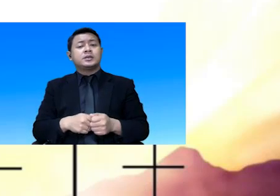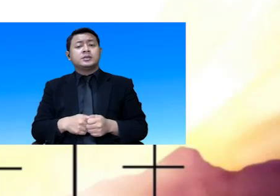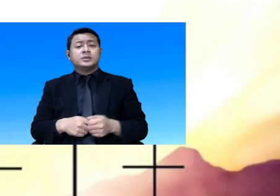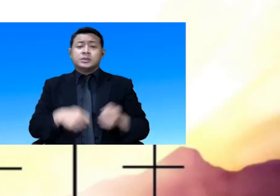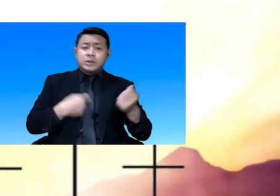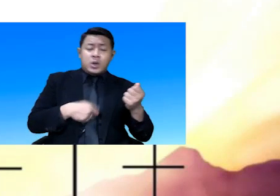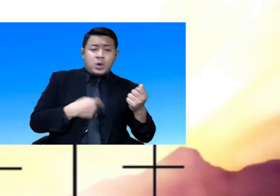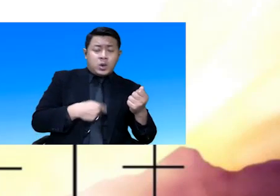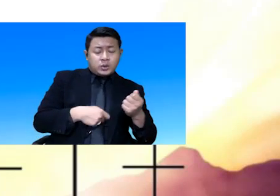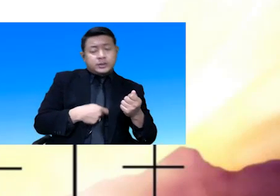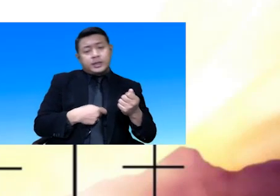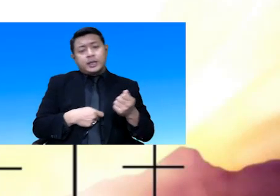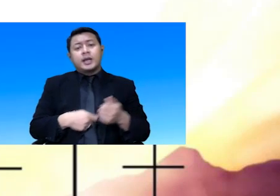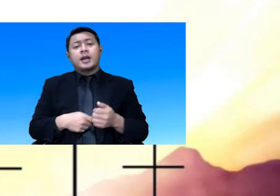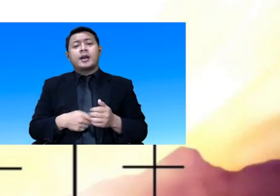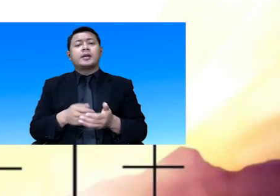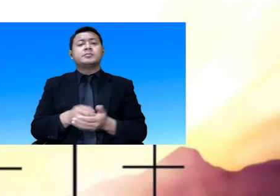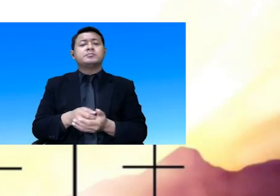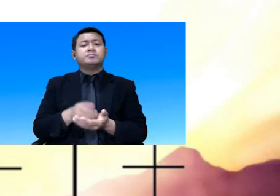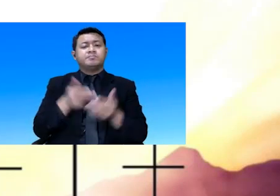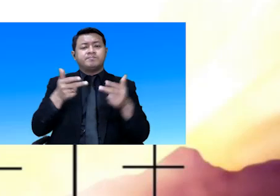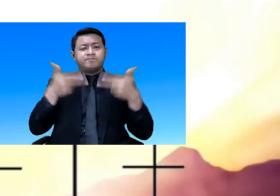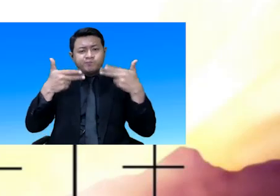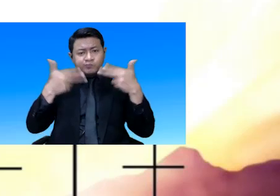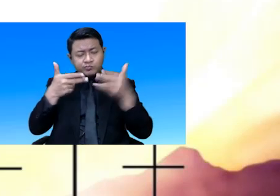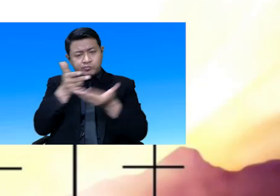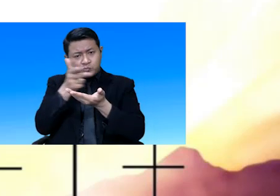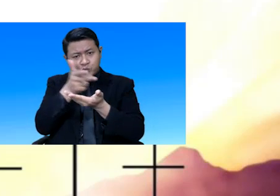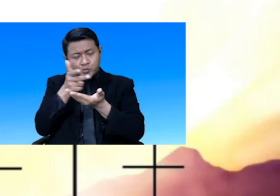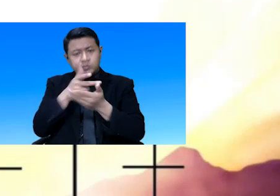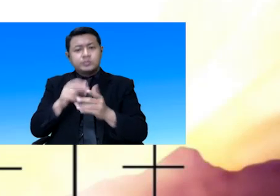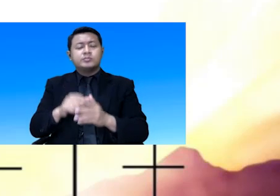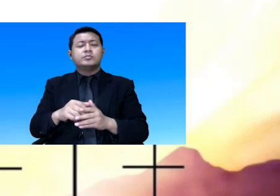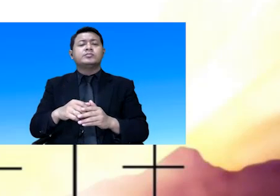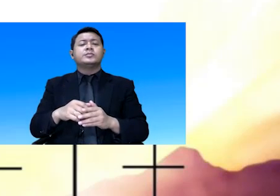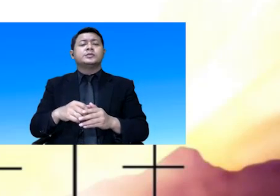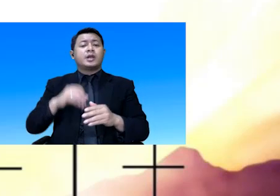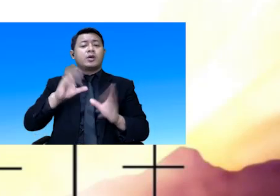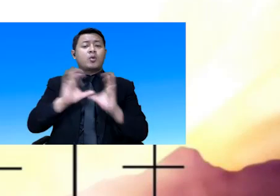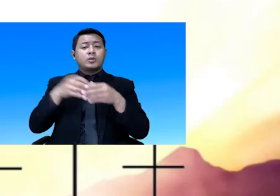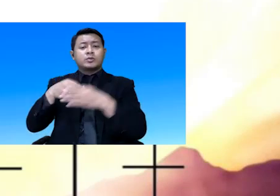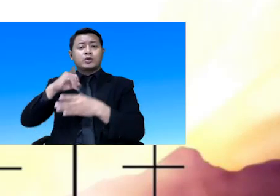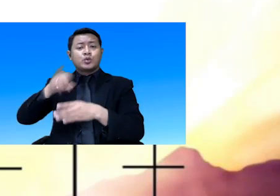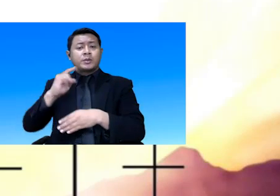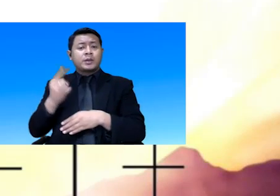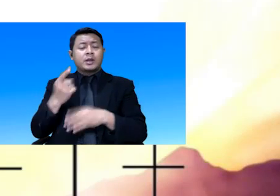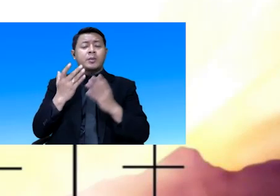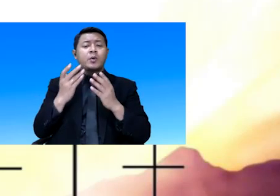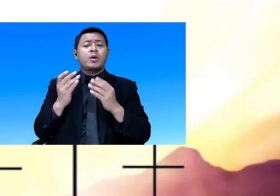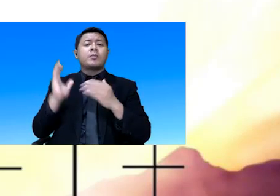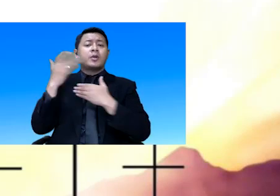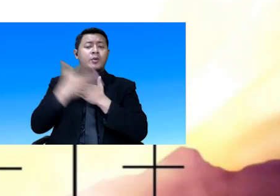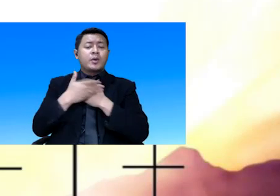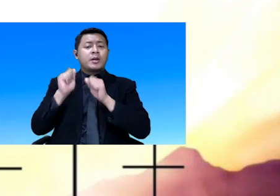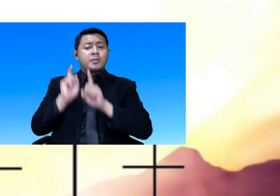konser virtual dari komunitas-komunitas Jumat pertama. Kami mohon perlindungan berkat